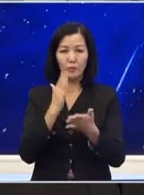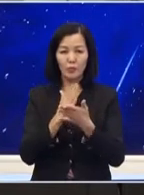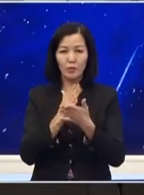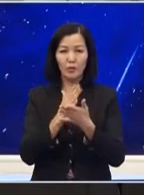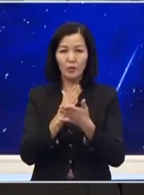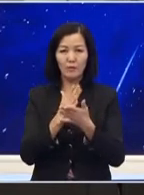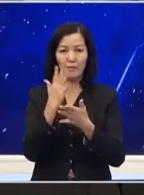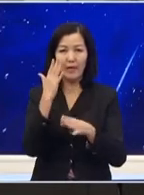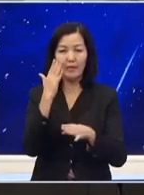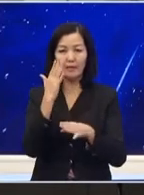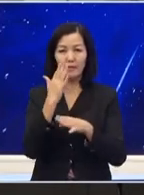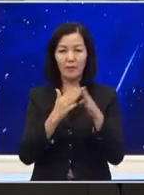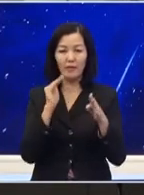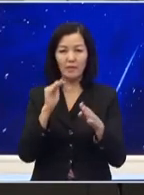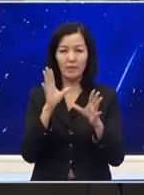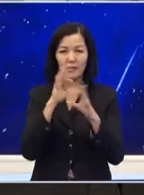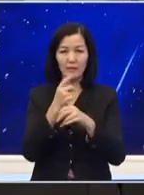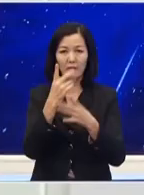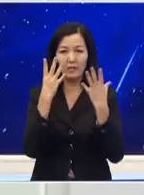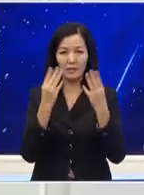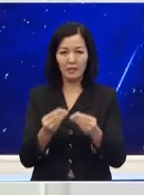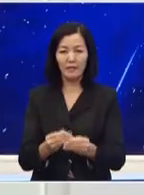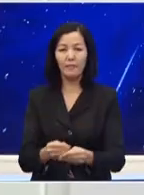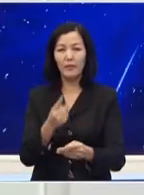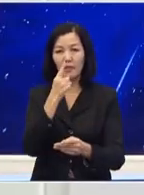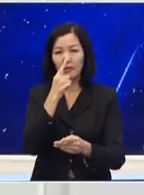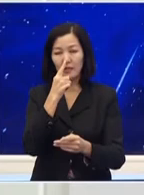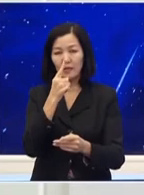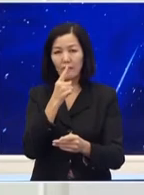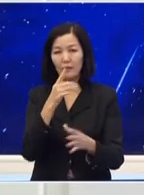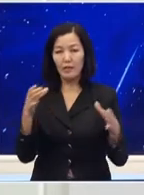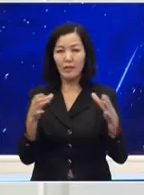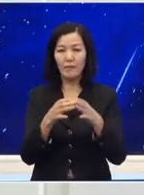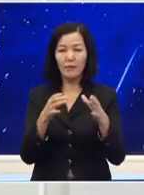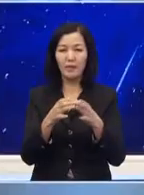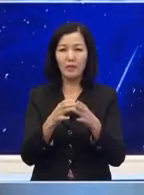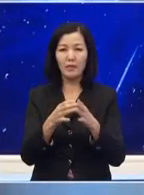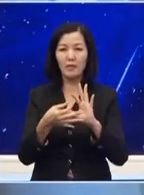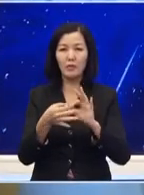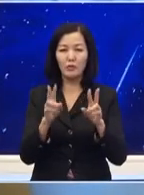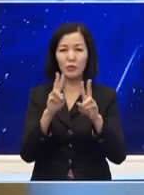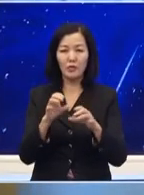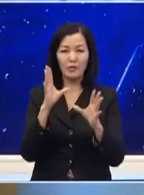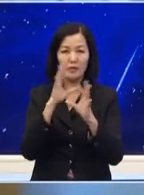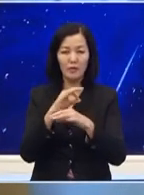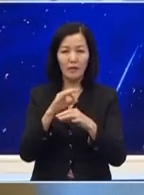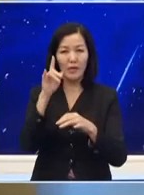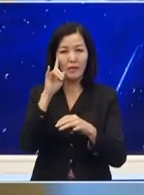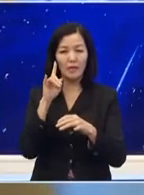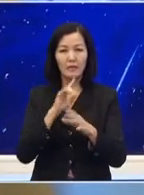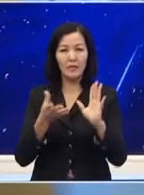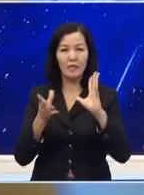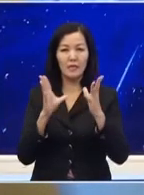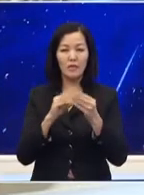более 5500 исследований в сутки. Недавно антимонопольный комитет изучил деятельность всех лабораторий в стране. В результате